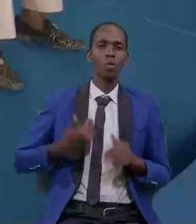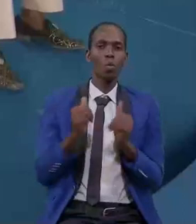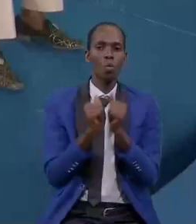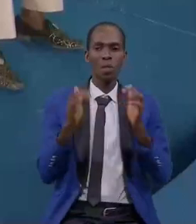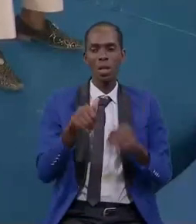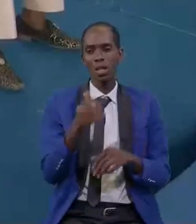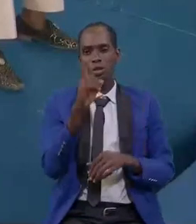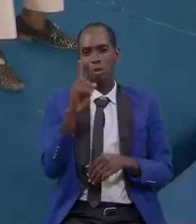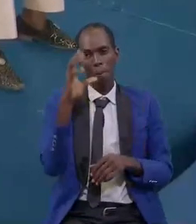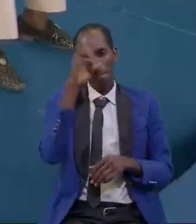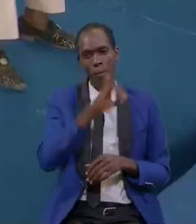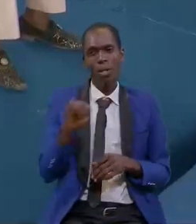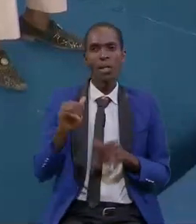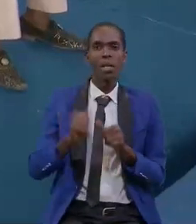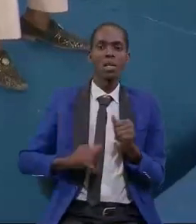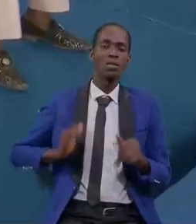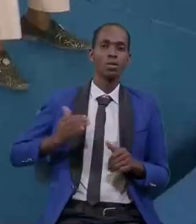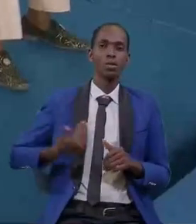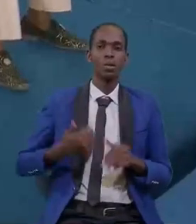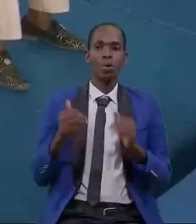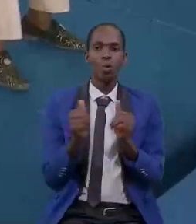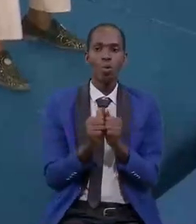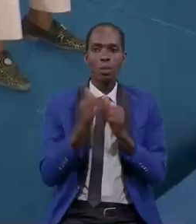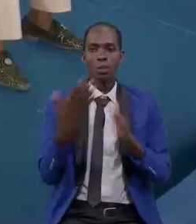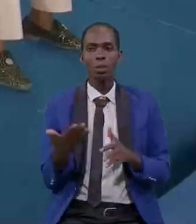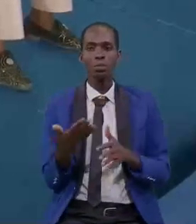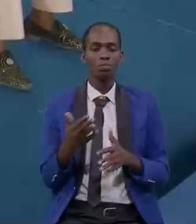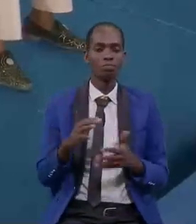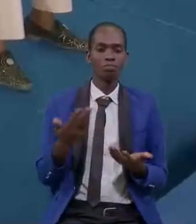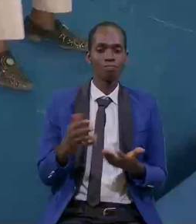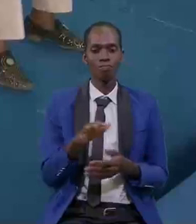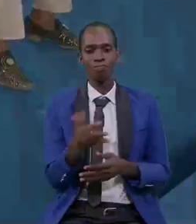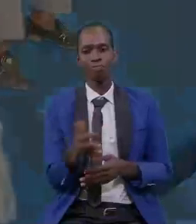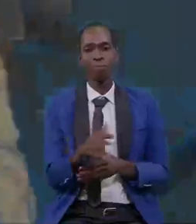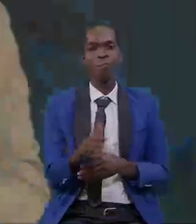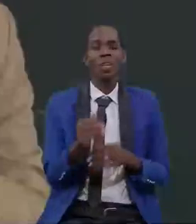âme, sans partialité, toute âme,